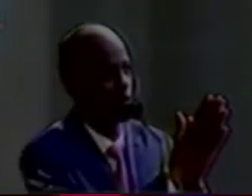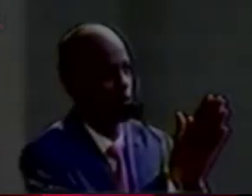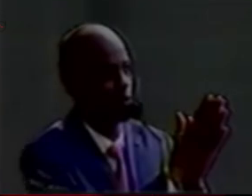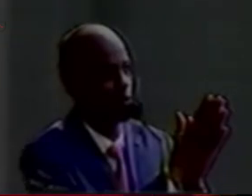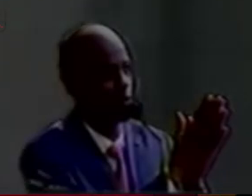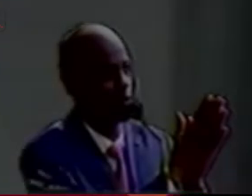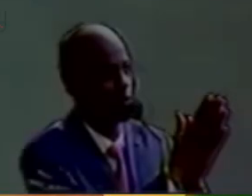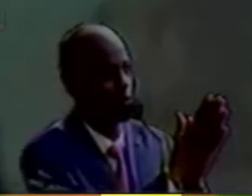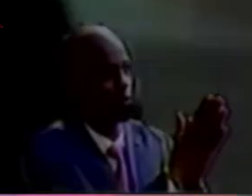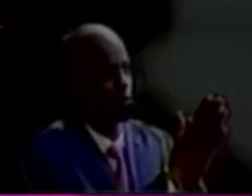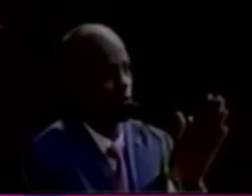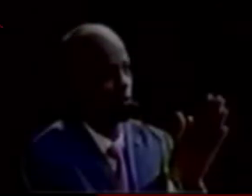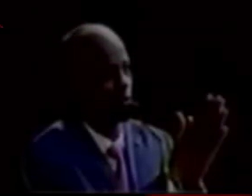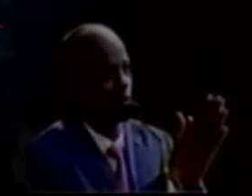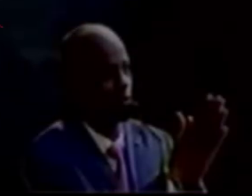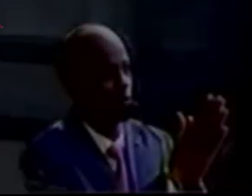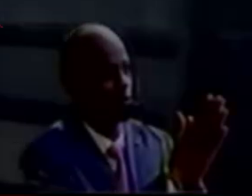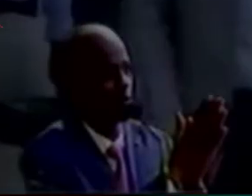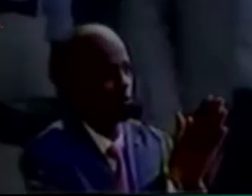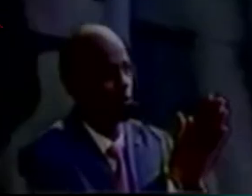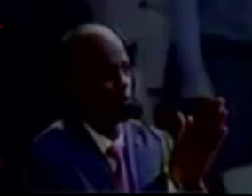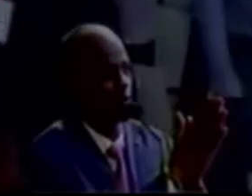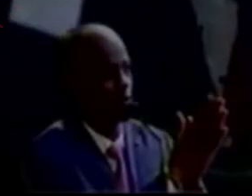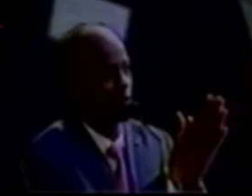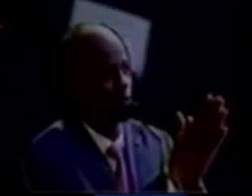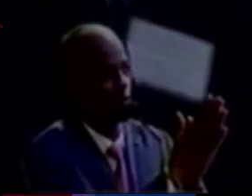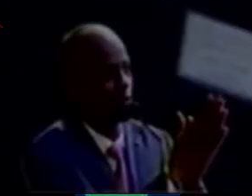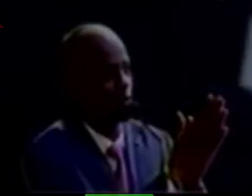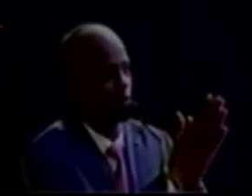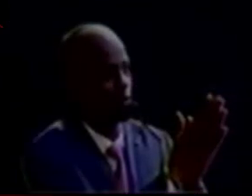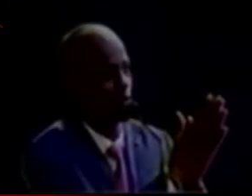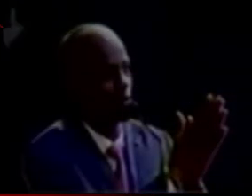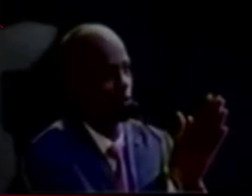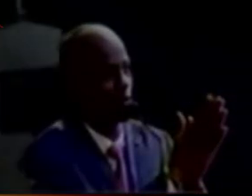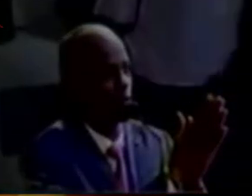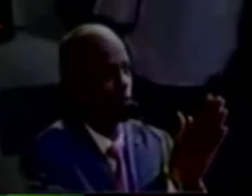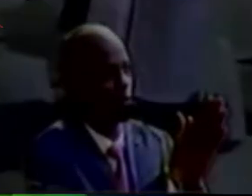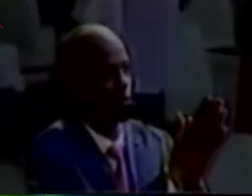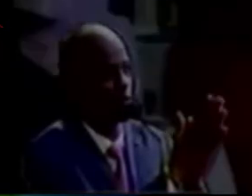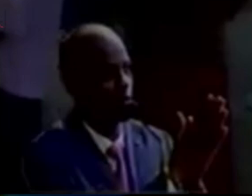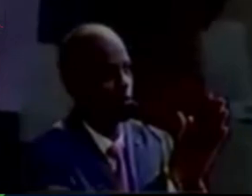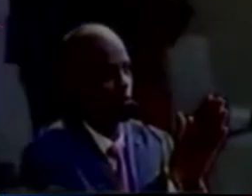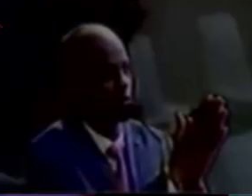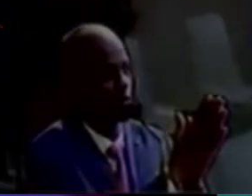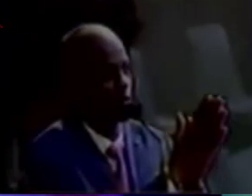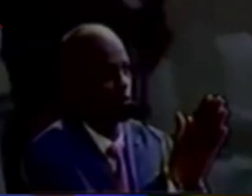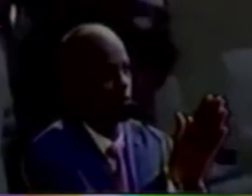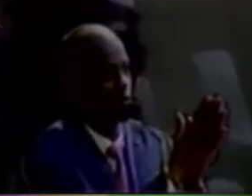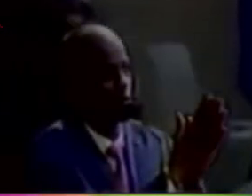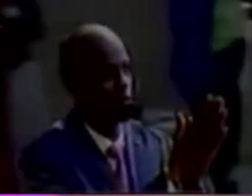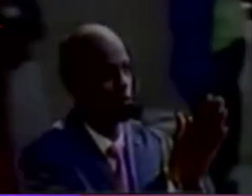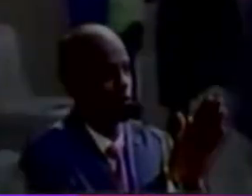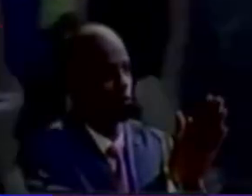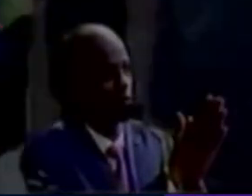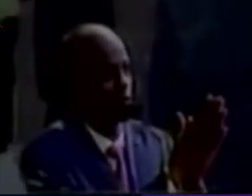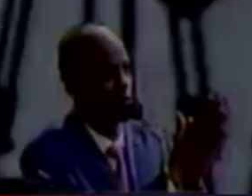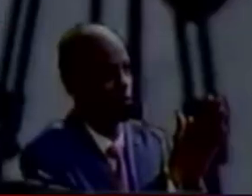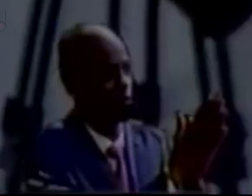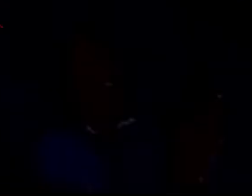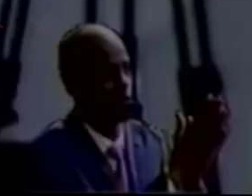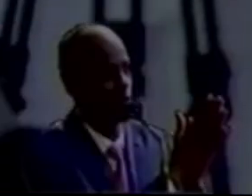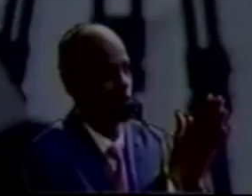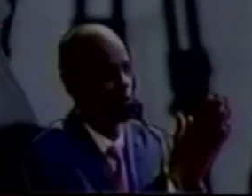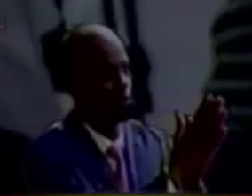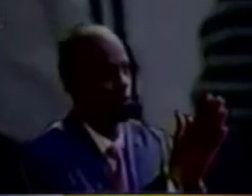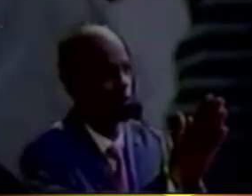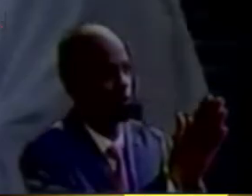faire travailler à correct. Donc c'est ça justement intégrer santé mentale et spiritualité. Et chaque année dans symposium yo